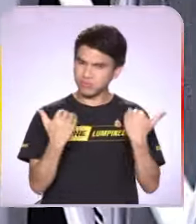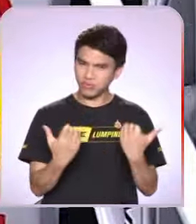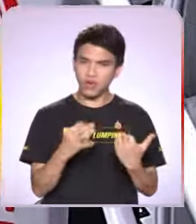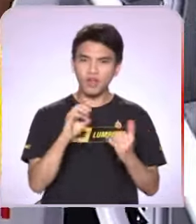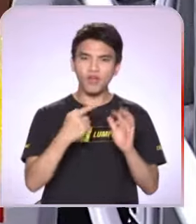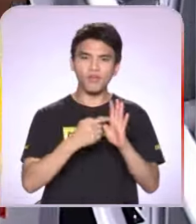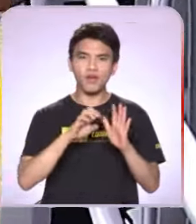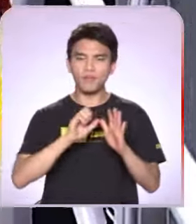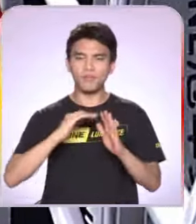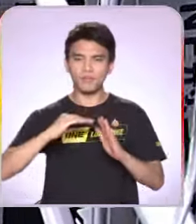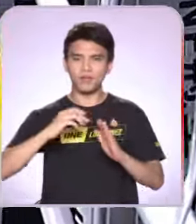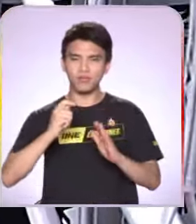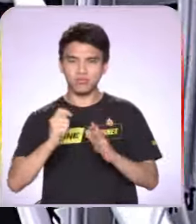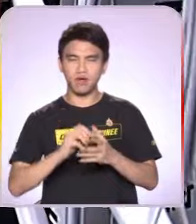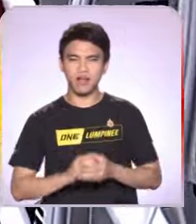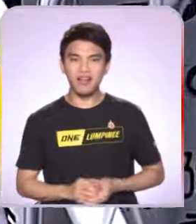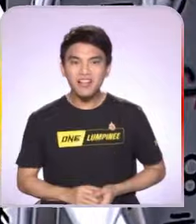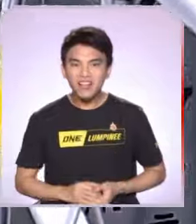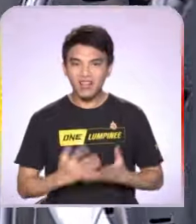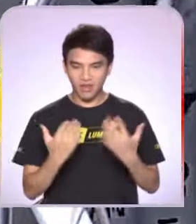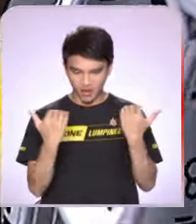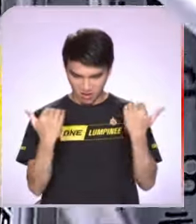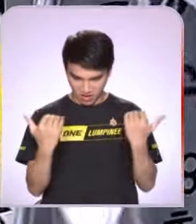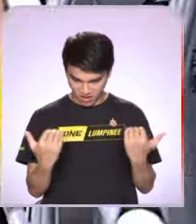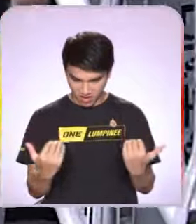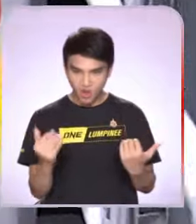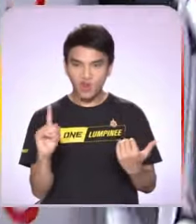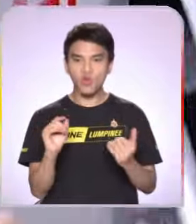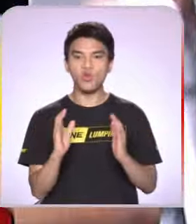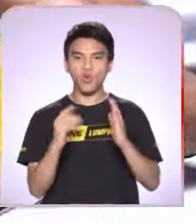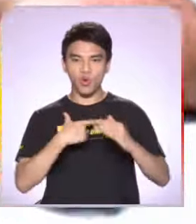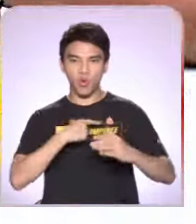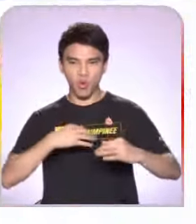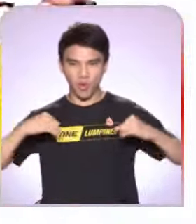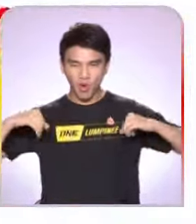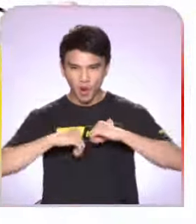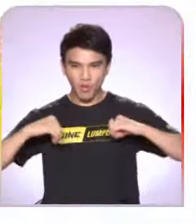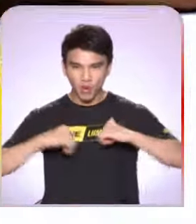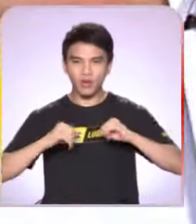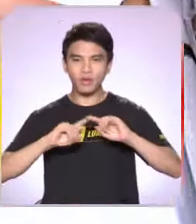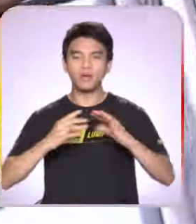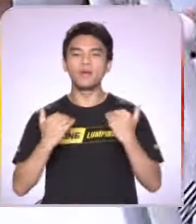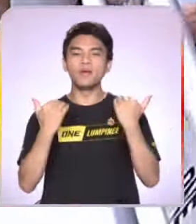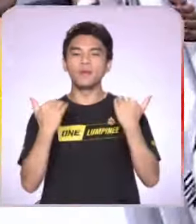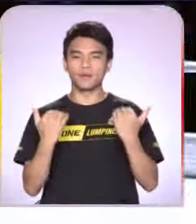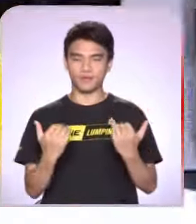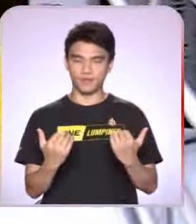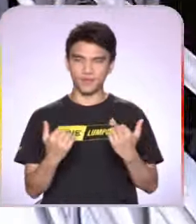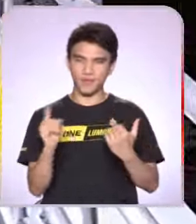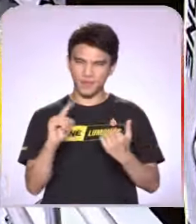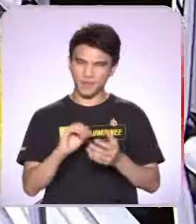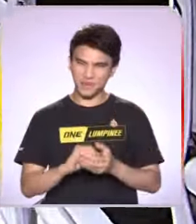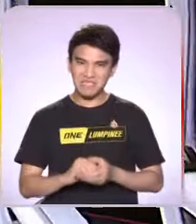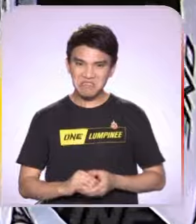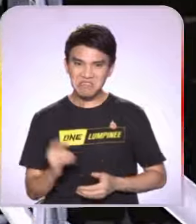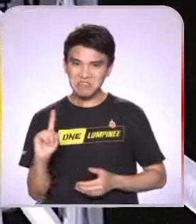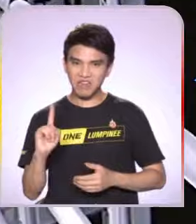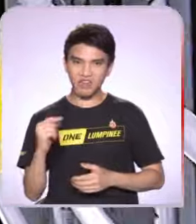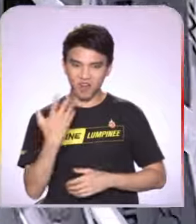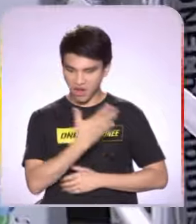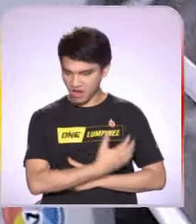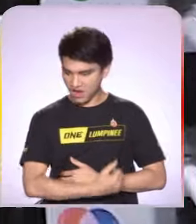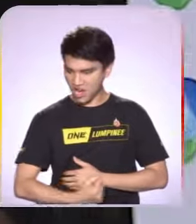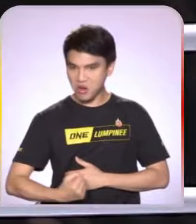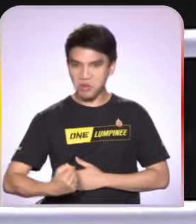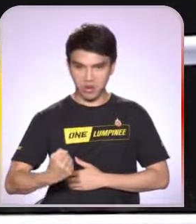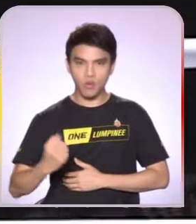อเลอิสแล้วนวมเด็กเปิดนิ้วแบบนี้นี่ต่อให้ปกรณ์นี่เป็นคนที่ชอบแรกชอบบวกแต่ว่าฟาบิโอเลอิสเนี่ยมีความใหญ่สรีระเข